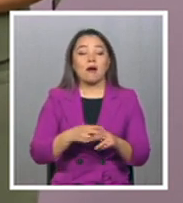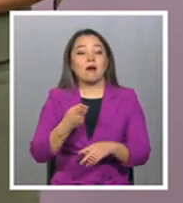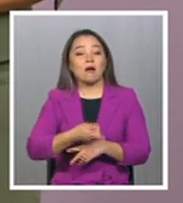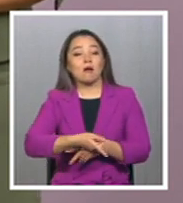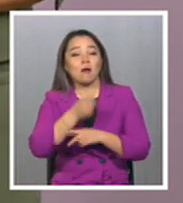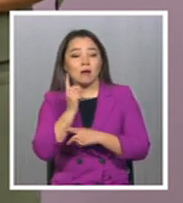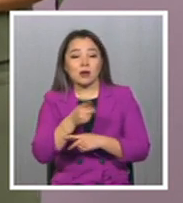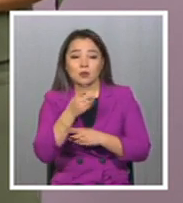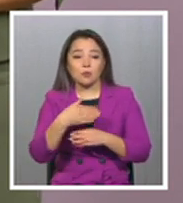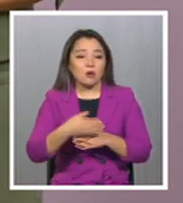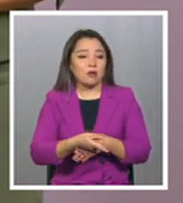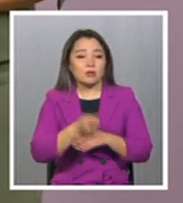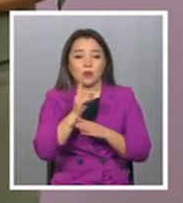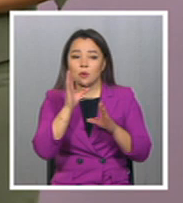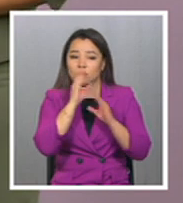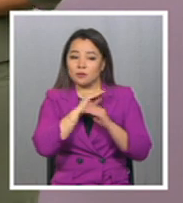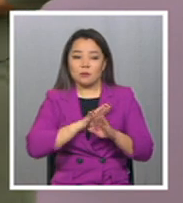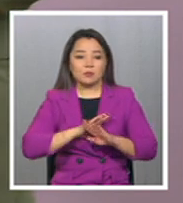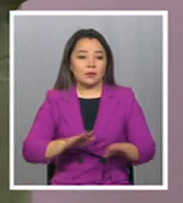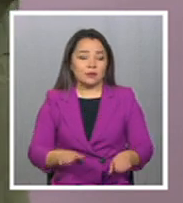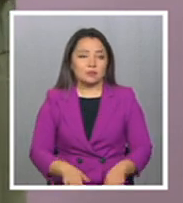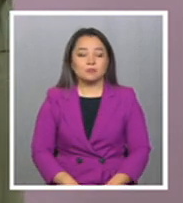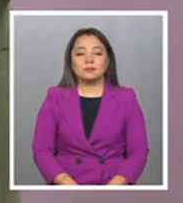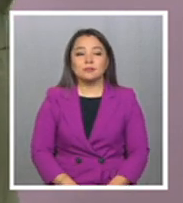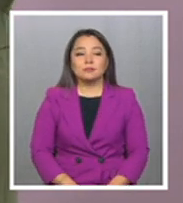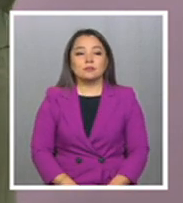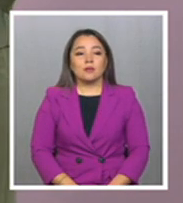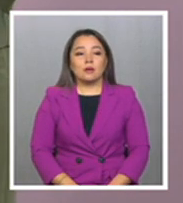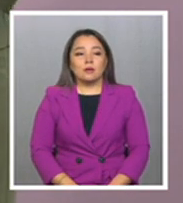балық ілінбеді. Жарайсыңдар, балалар.